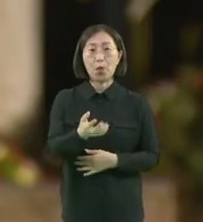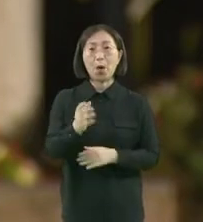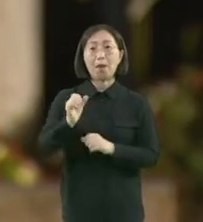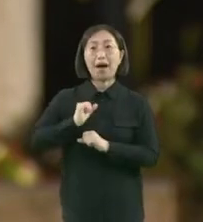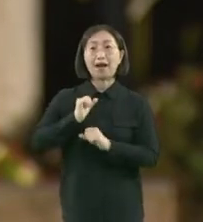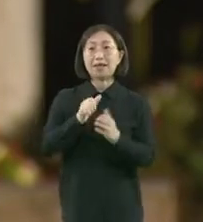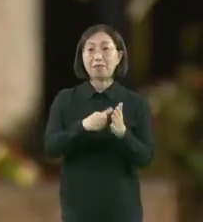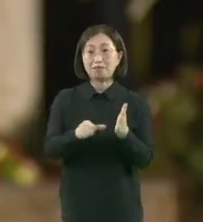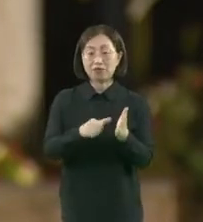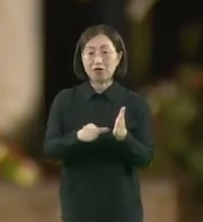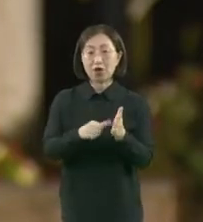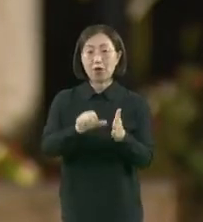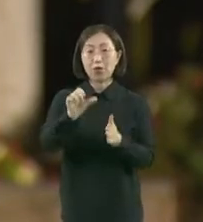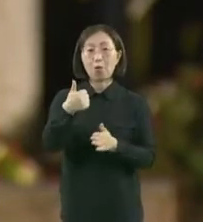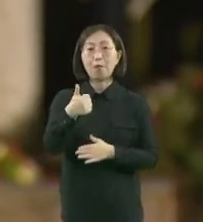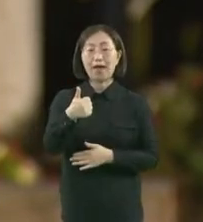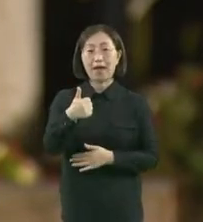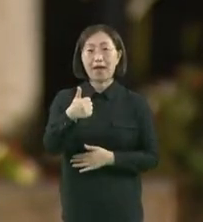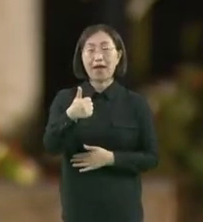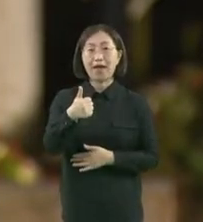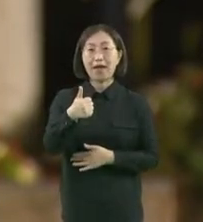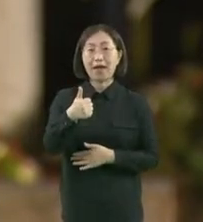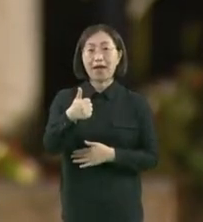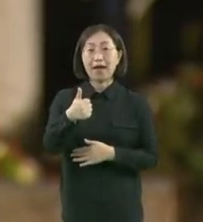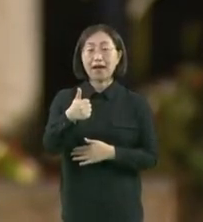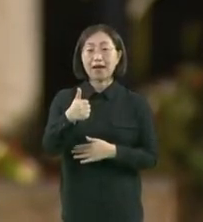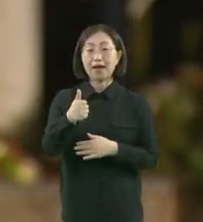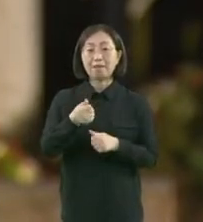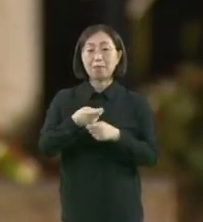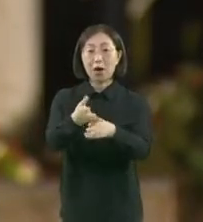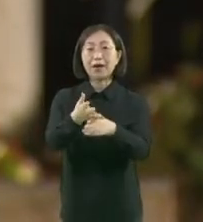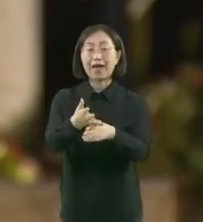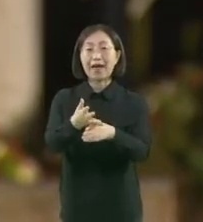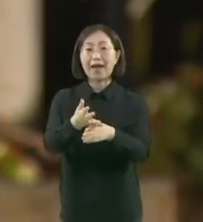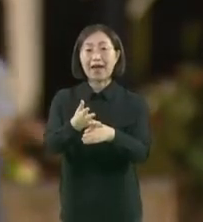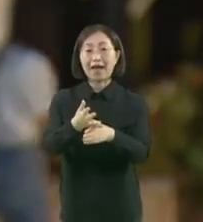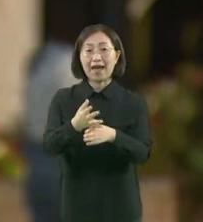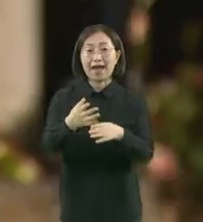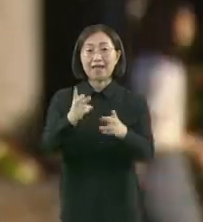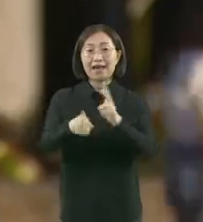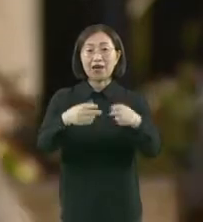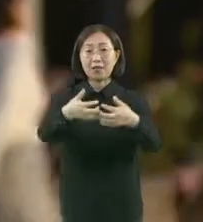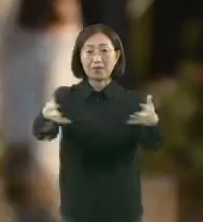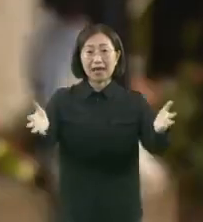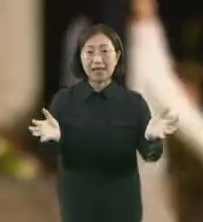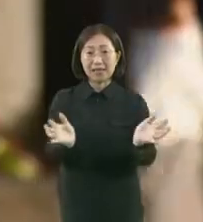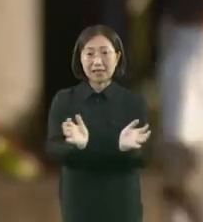산단 500만 평 이상의 산단을 구축하면서